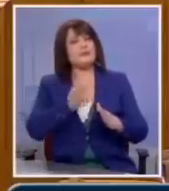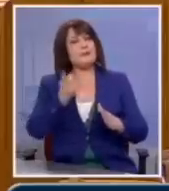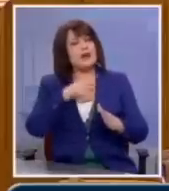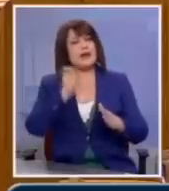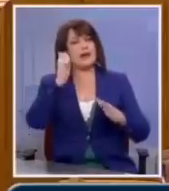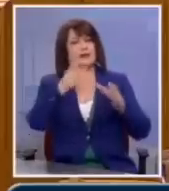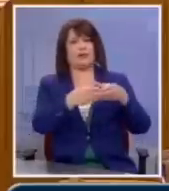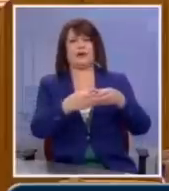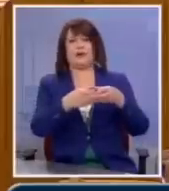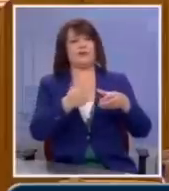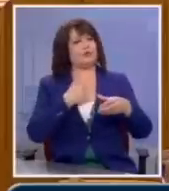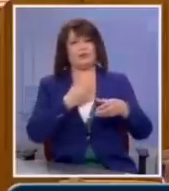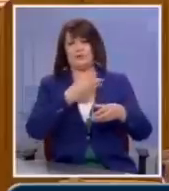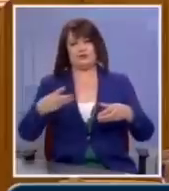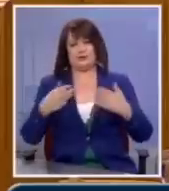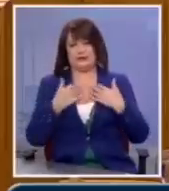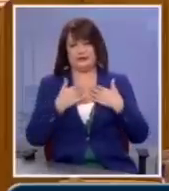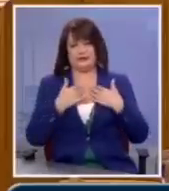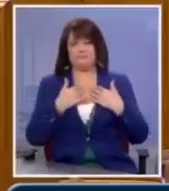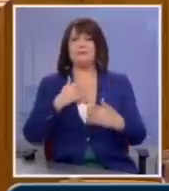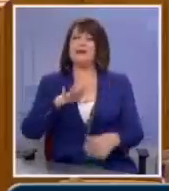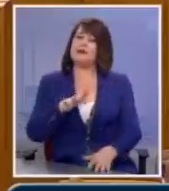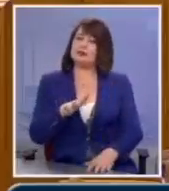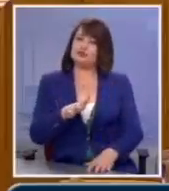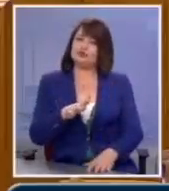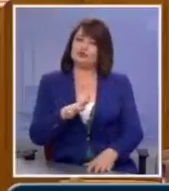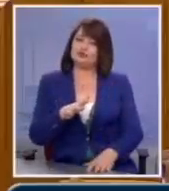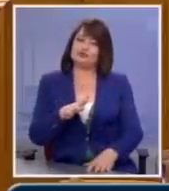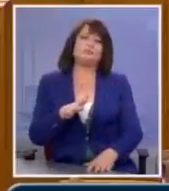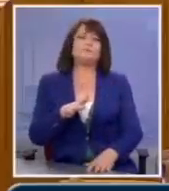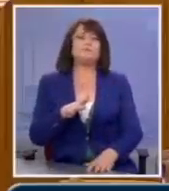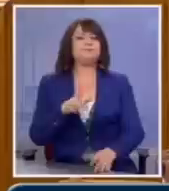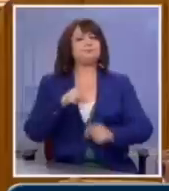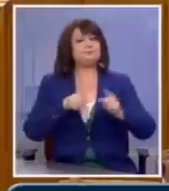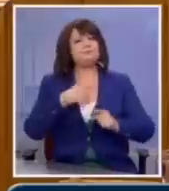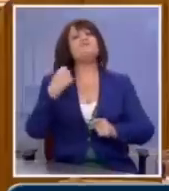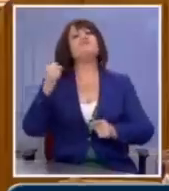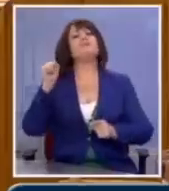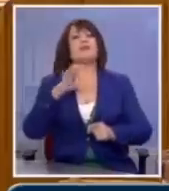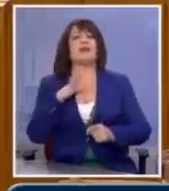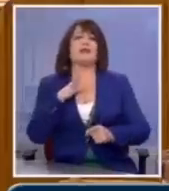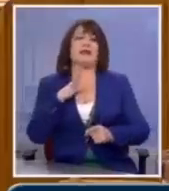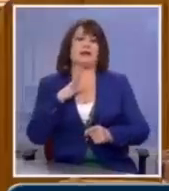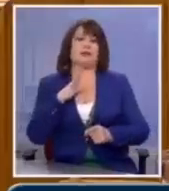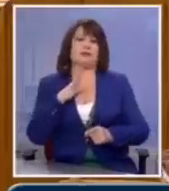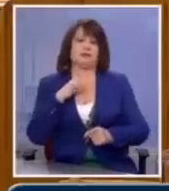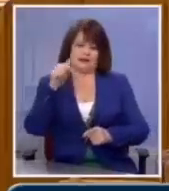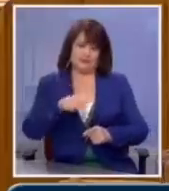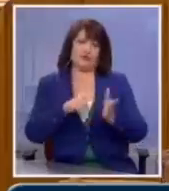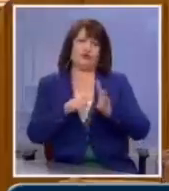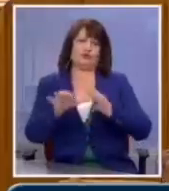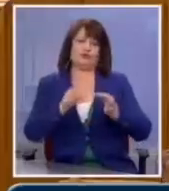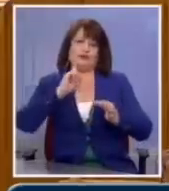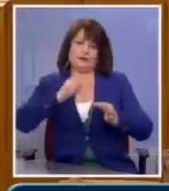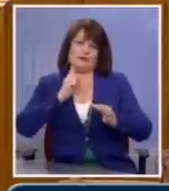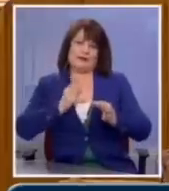άλλες πτέρυγες της Βουλής, που ενδεχομένως αντιτάσσονται σήμερα κατά ένα μέρος στις